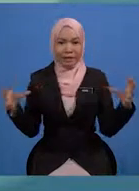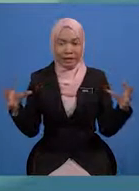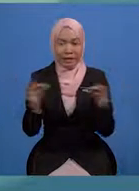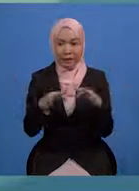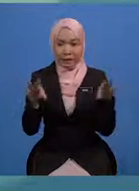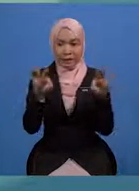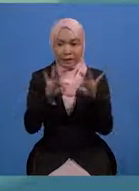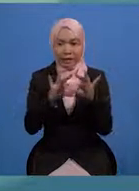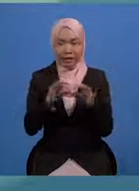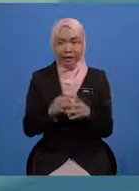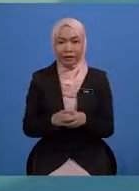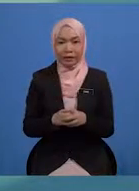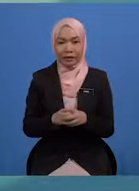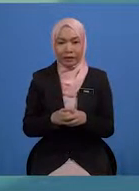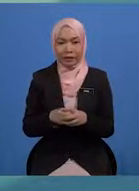sejagat.